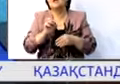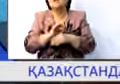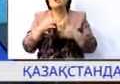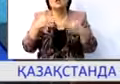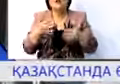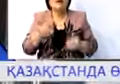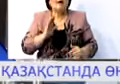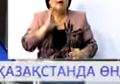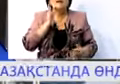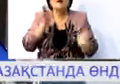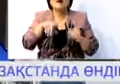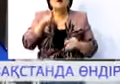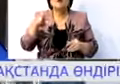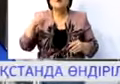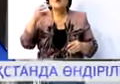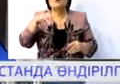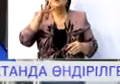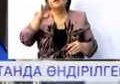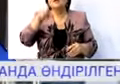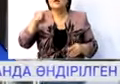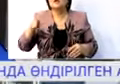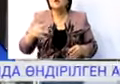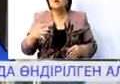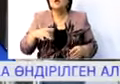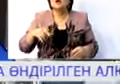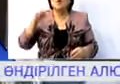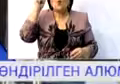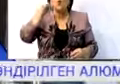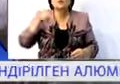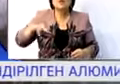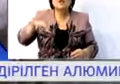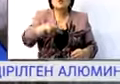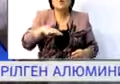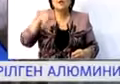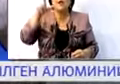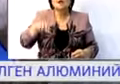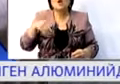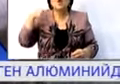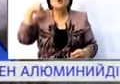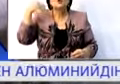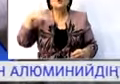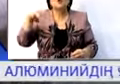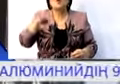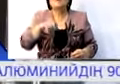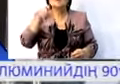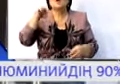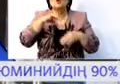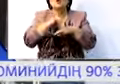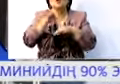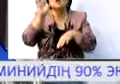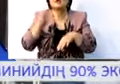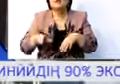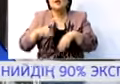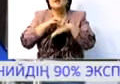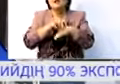Қазіргі таңда қалған азаматтарды, 34 азаматымызды, Өзбекстан Республикасының азаматтары, Түркістан облысында жолаушылар тасымалдау